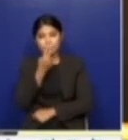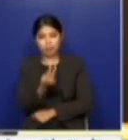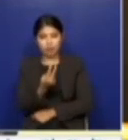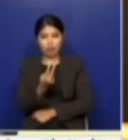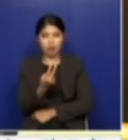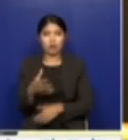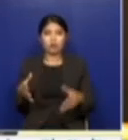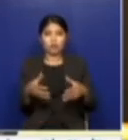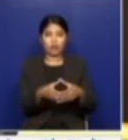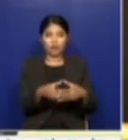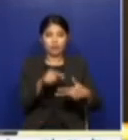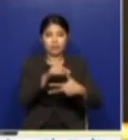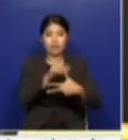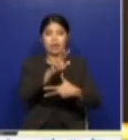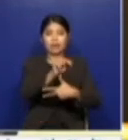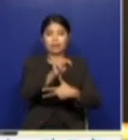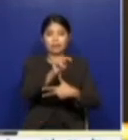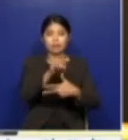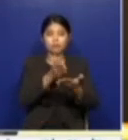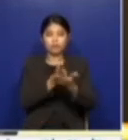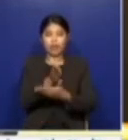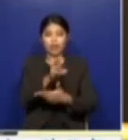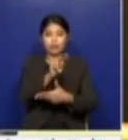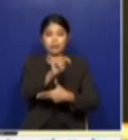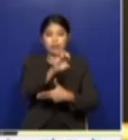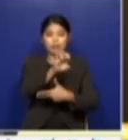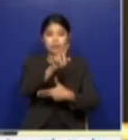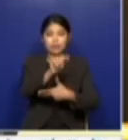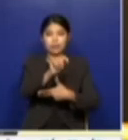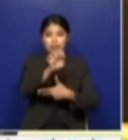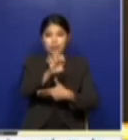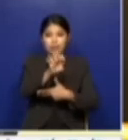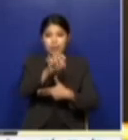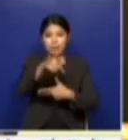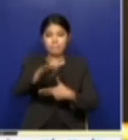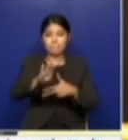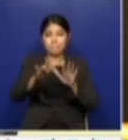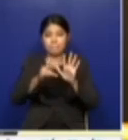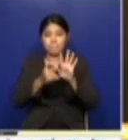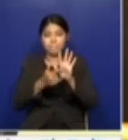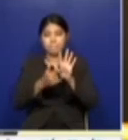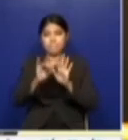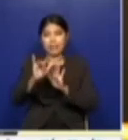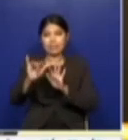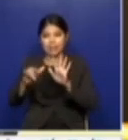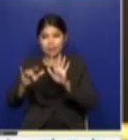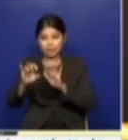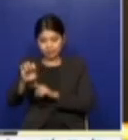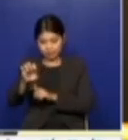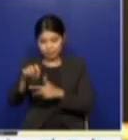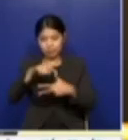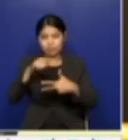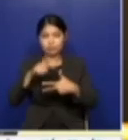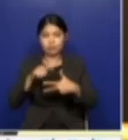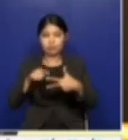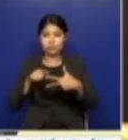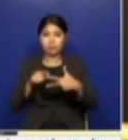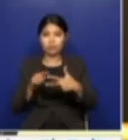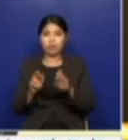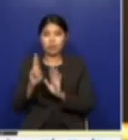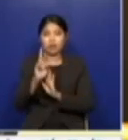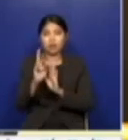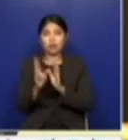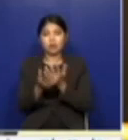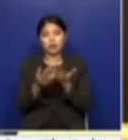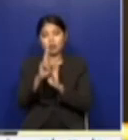ฝ่ายนิติบัญญัติซึ่งเป็นหนึ่งในสามเสาหลักตามระบอบประชาธิปไตยควรมีบท